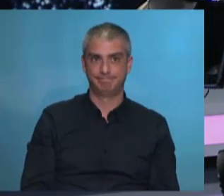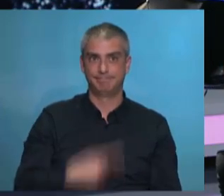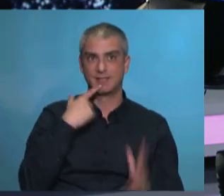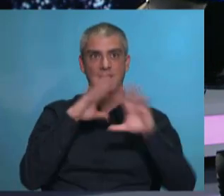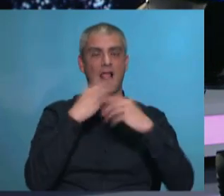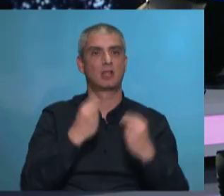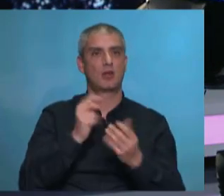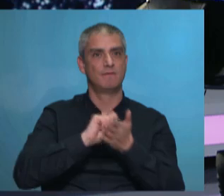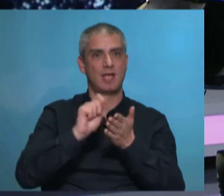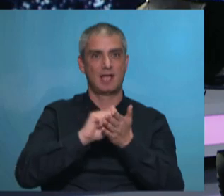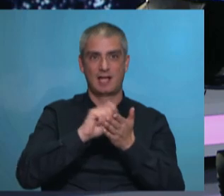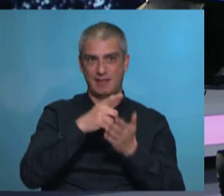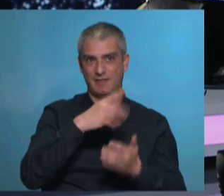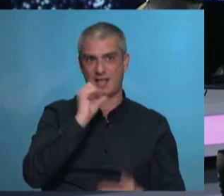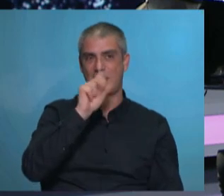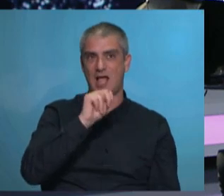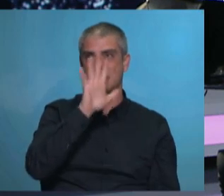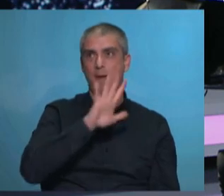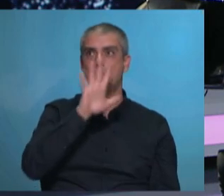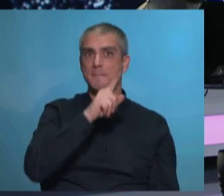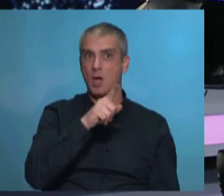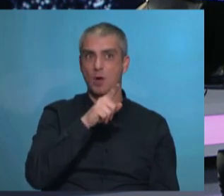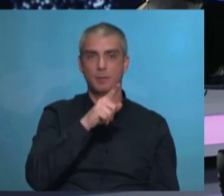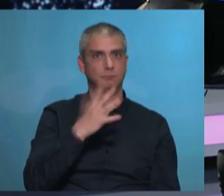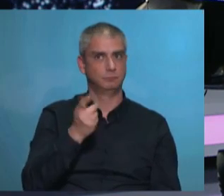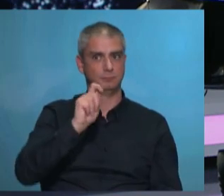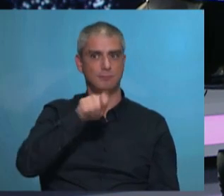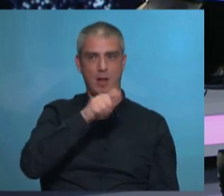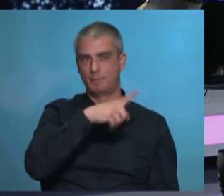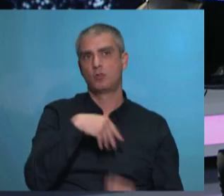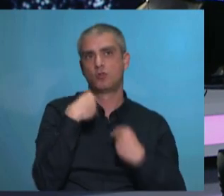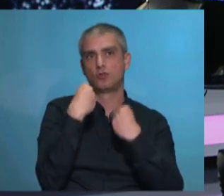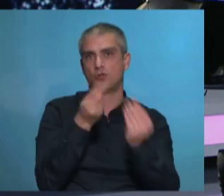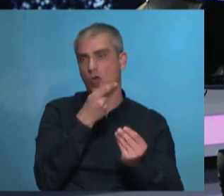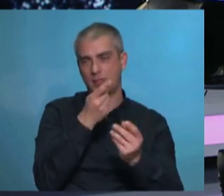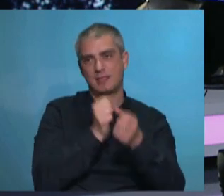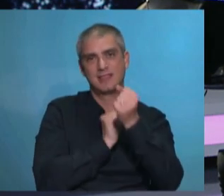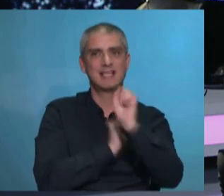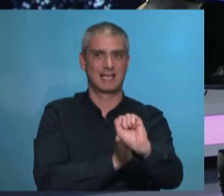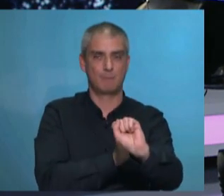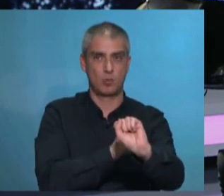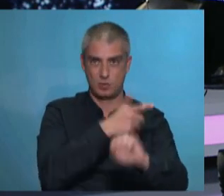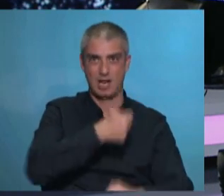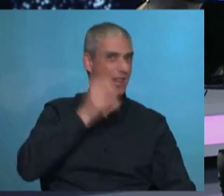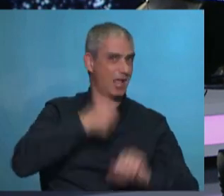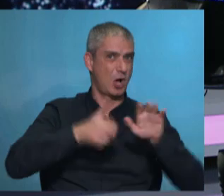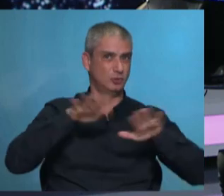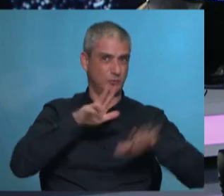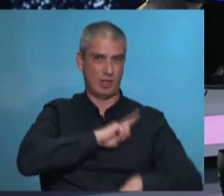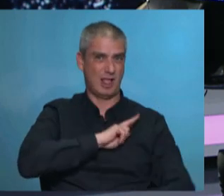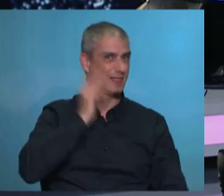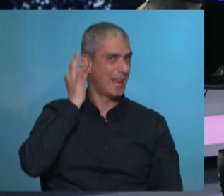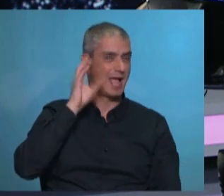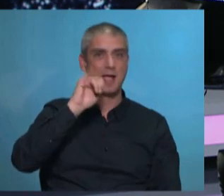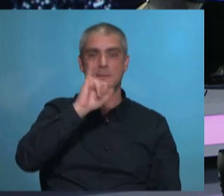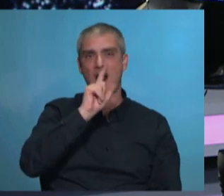לאנטוני ימין, כתבת כאן באירופה. אז הפרלמנט נותן הפעם את הגיבוי הזה למיי, אבל באותה נשימה גם